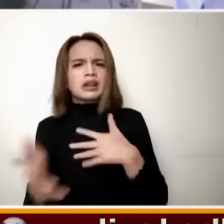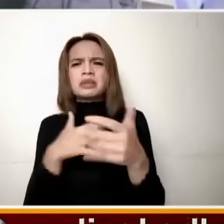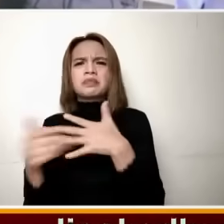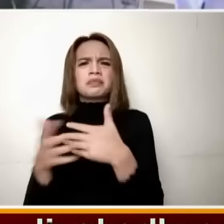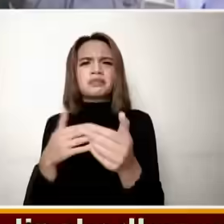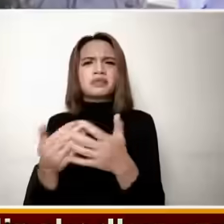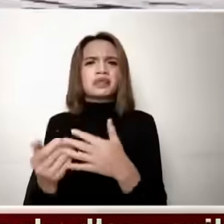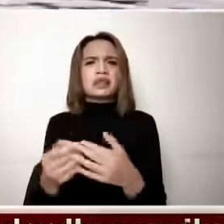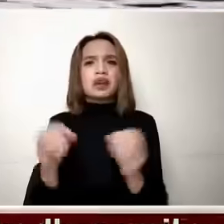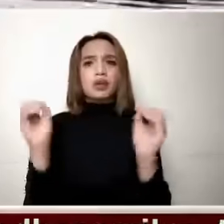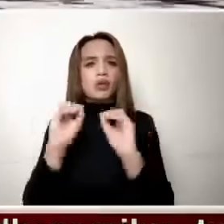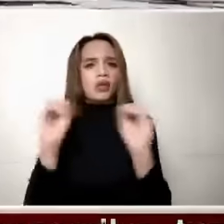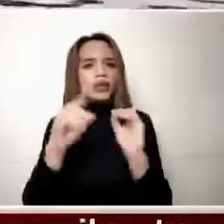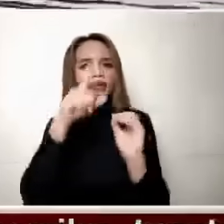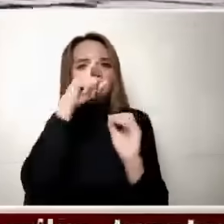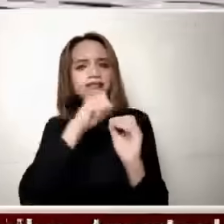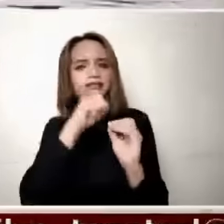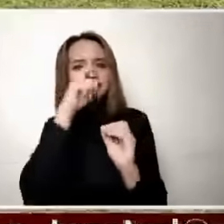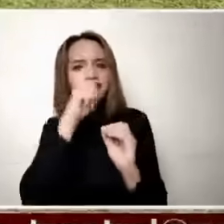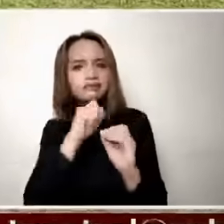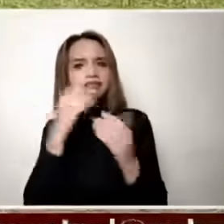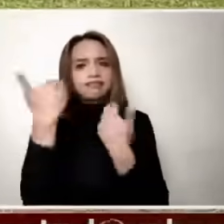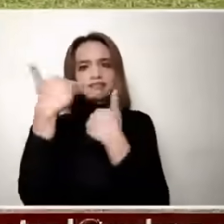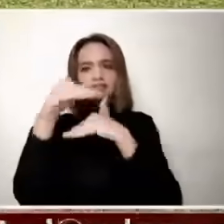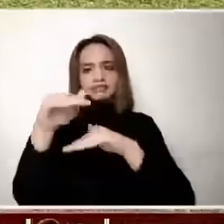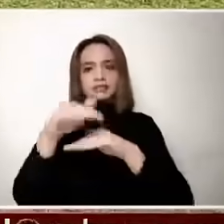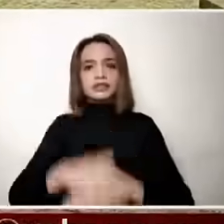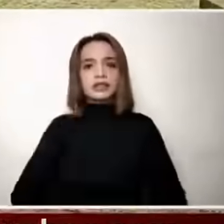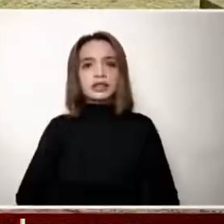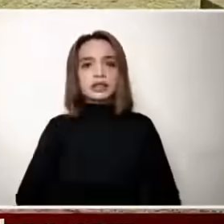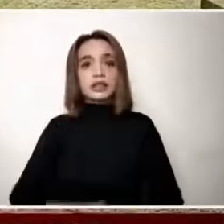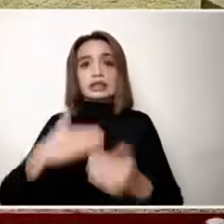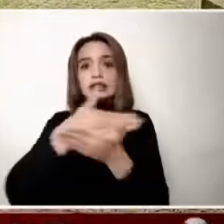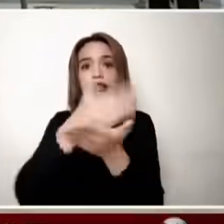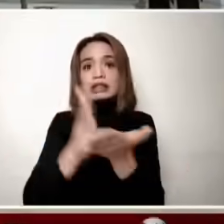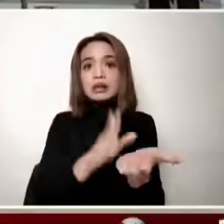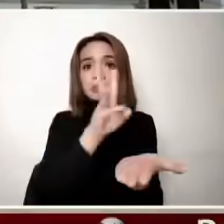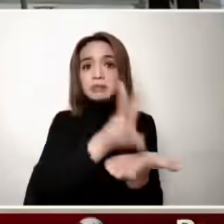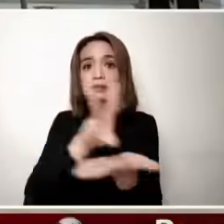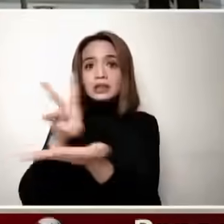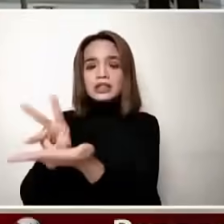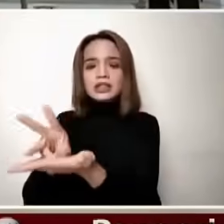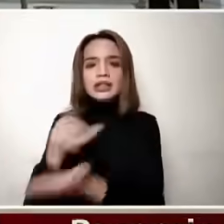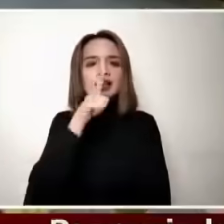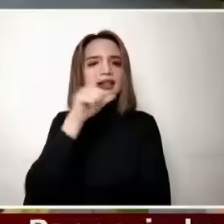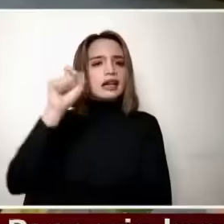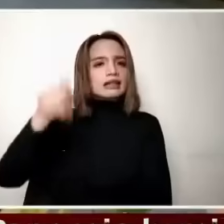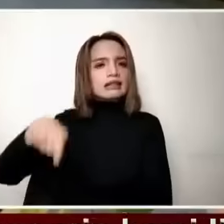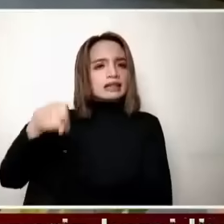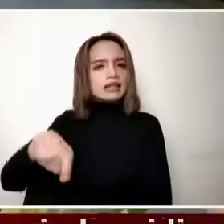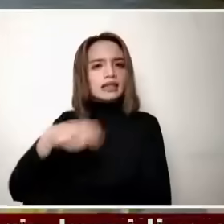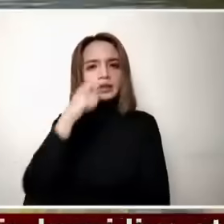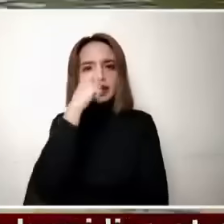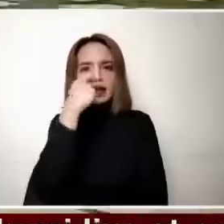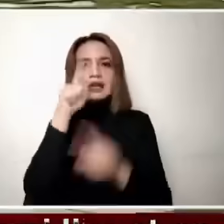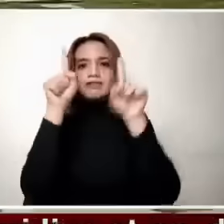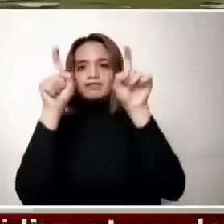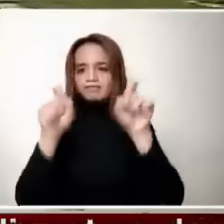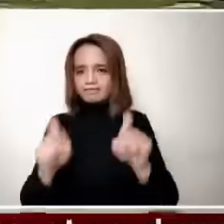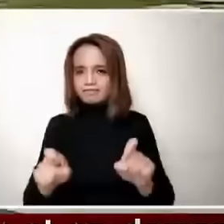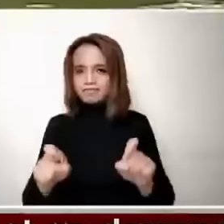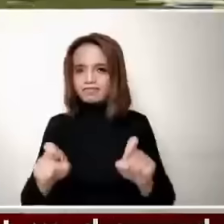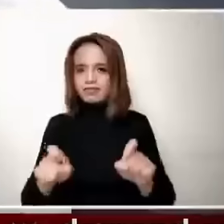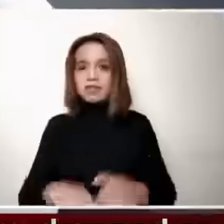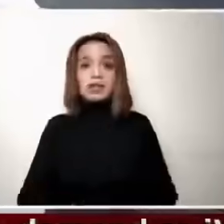age restrictions. May mga lugar na rin sa bansa na hindi na required ang RT-PCR test para sa mga babiyahe, gaya